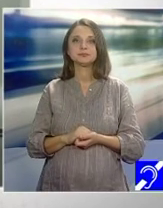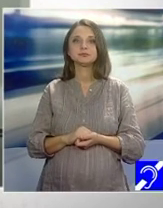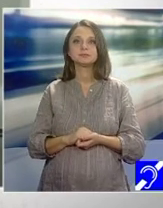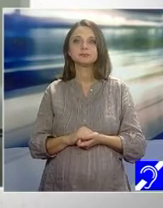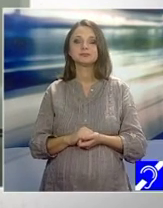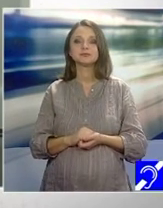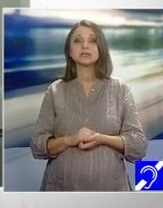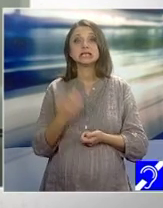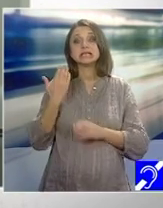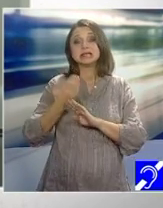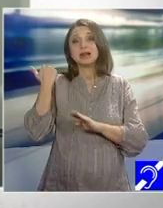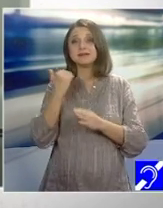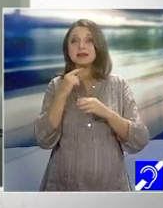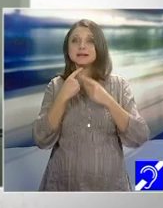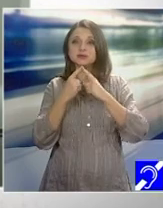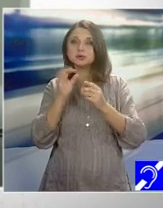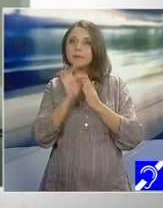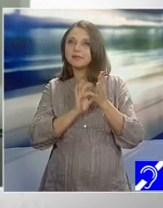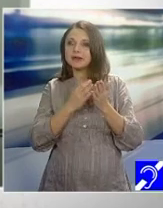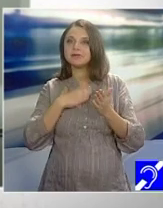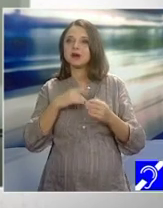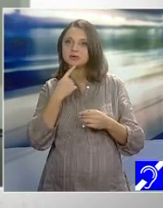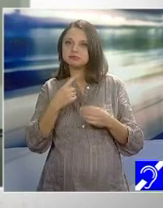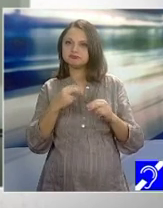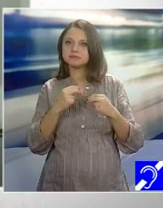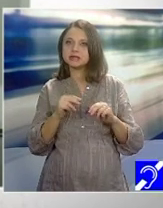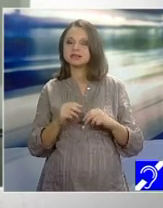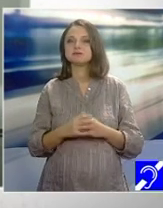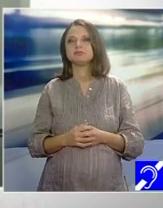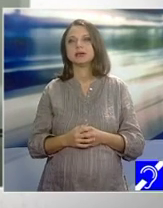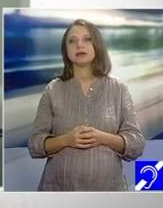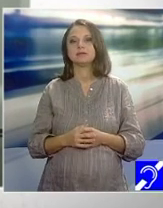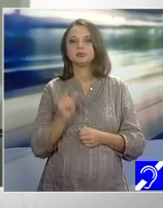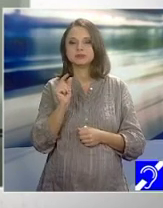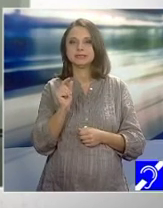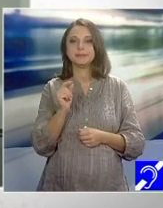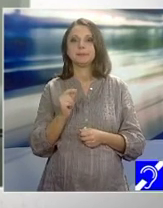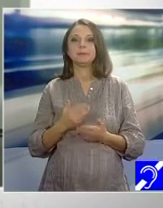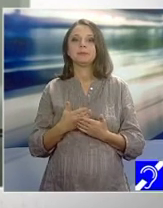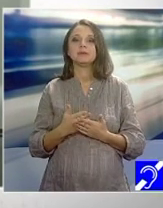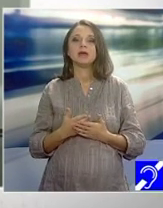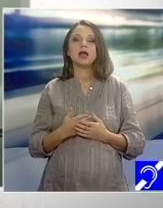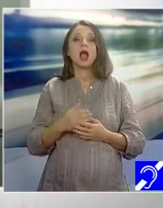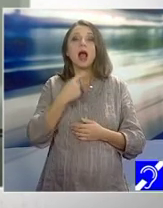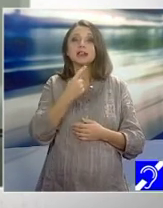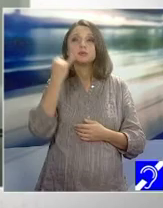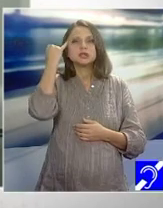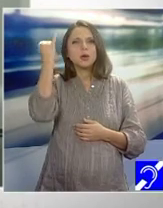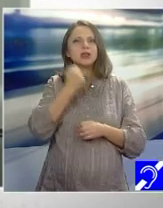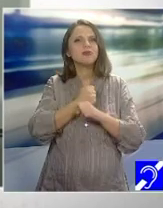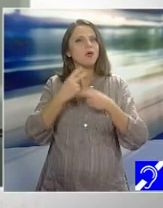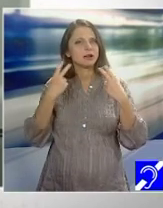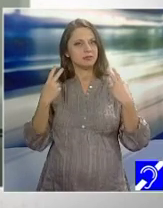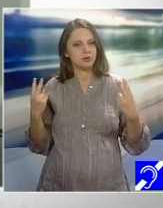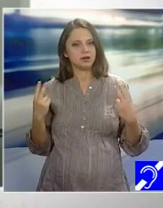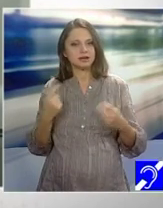intrăm puțin în detalii, aș vrea să fac o paranteză sau o precizare, pentru că mi se pare că ați exprimat o idee foarte, foarte importantă. Ați